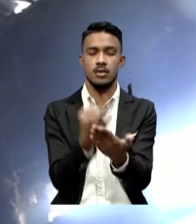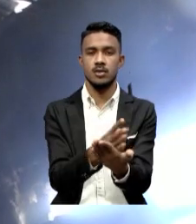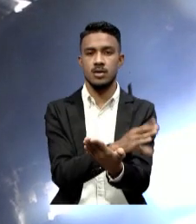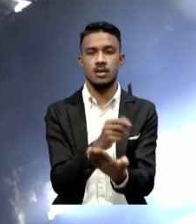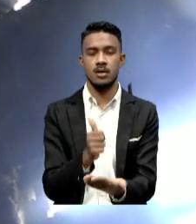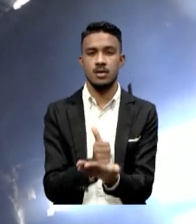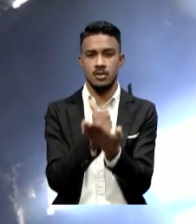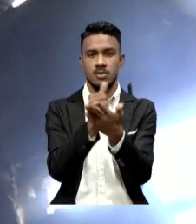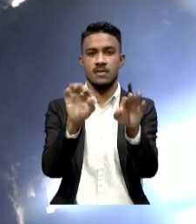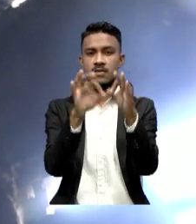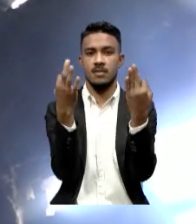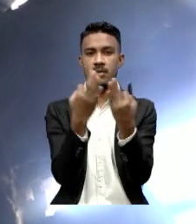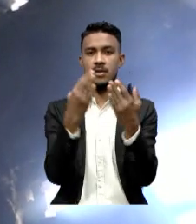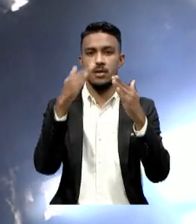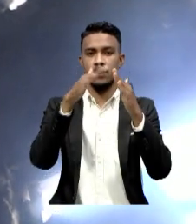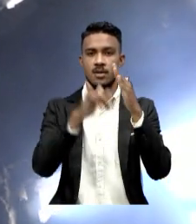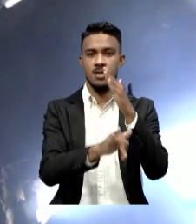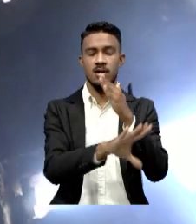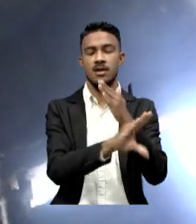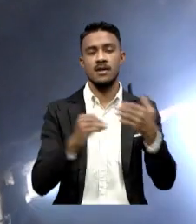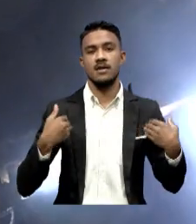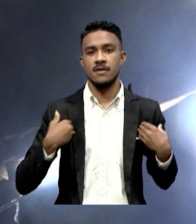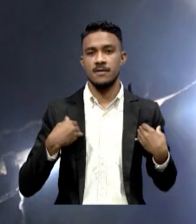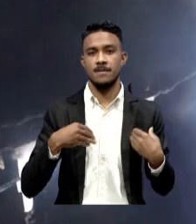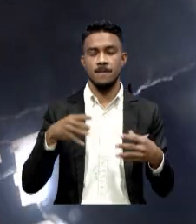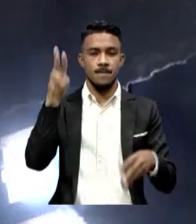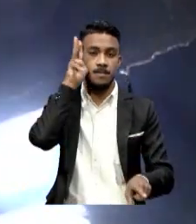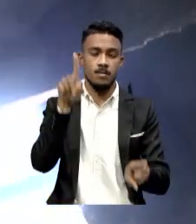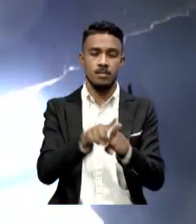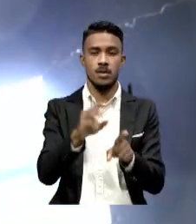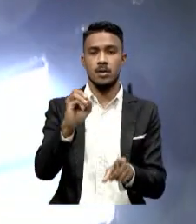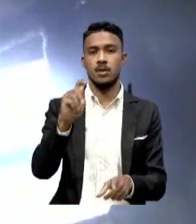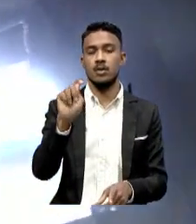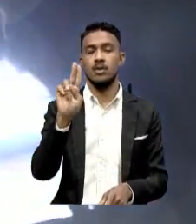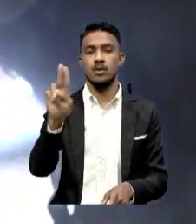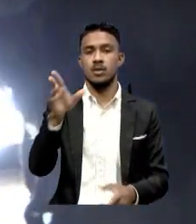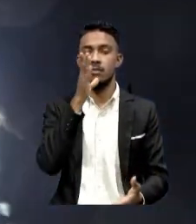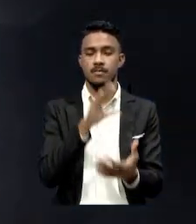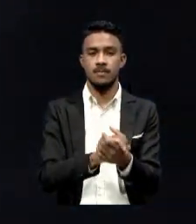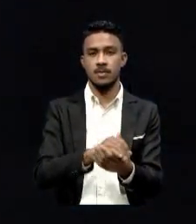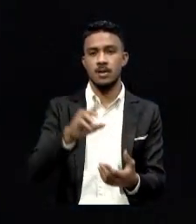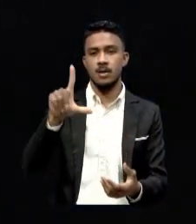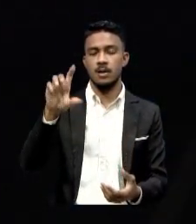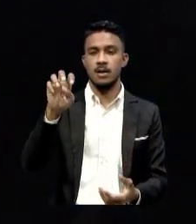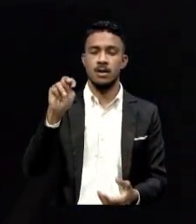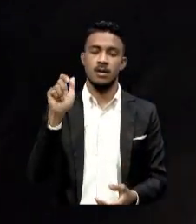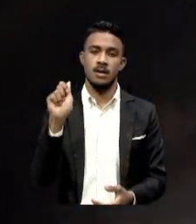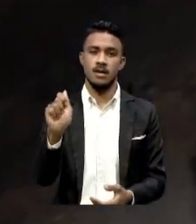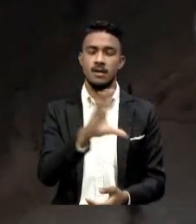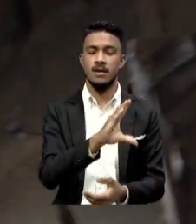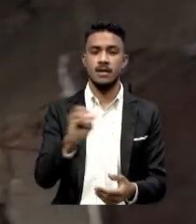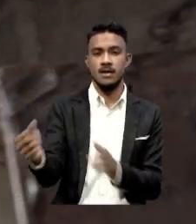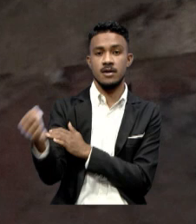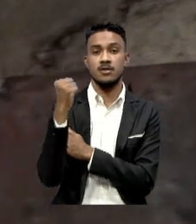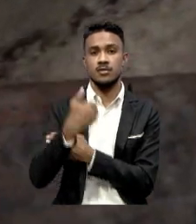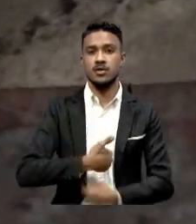nia familia umalaran. Dala ruma mos maung otu nia kabeng lena sempre esforsuan oinsa atu